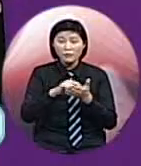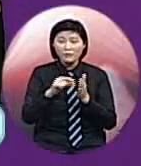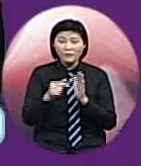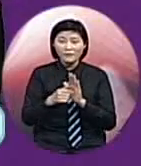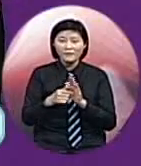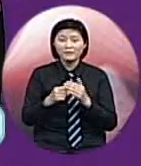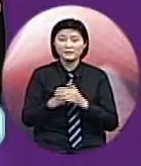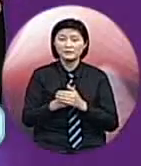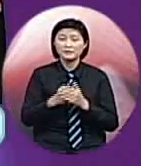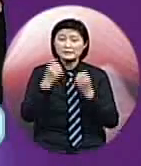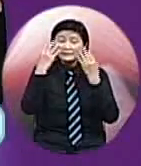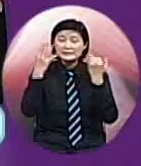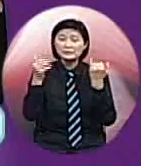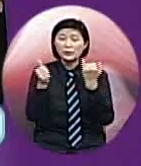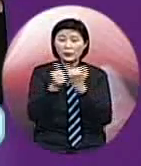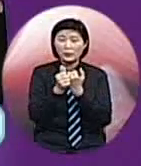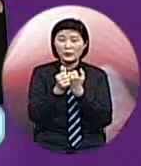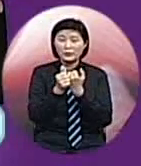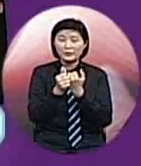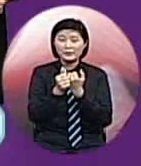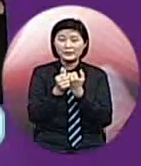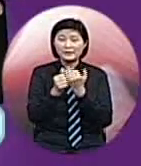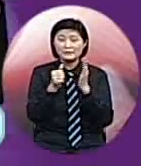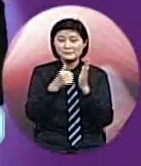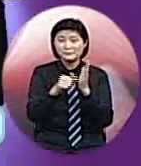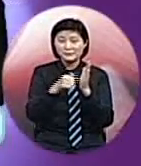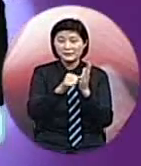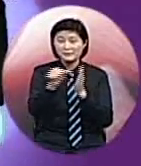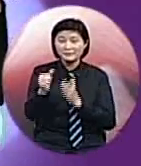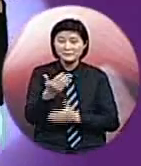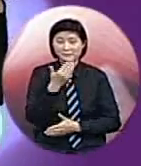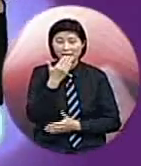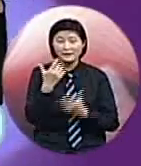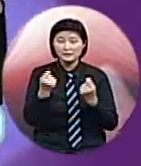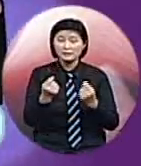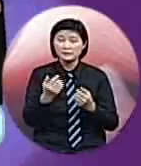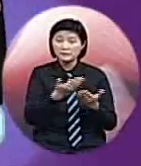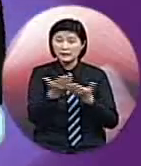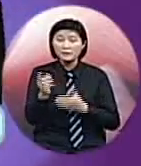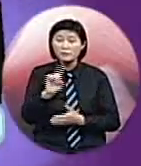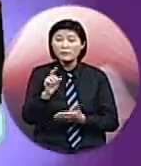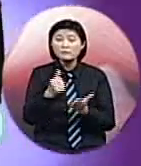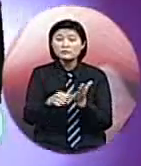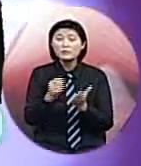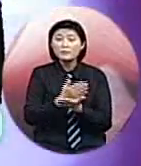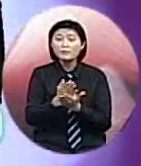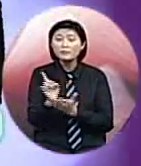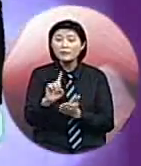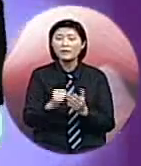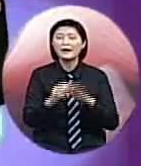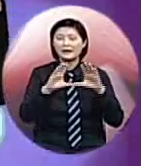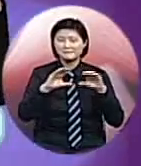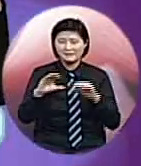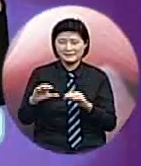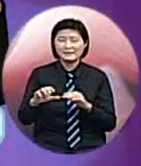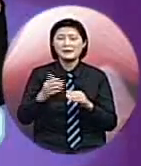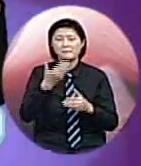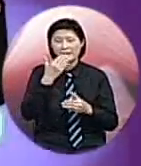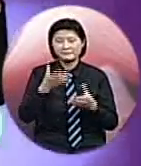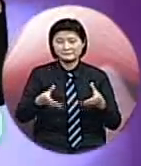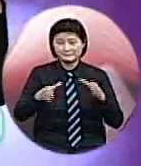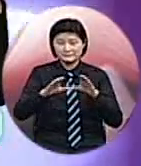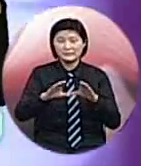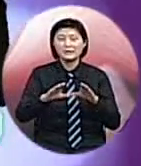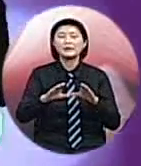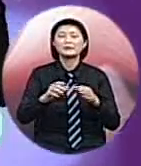혹시 신혼살림 다 차려도 되겠는데? 다 주신대요, 진짜로. 아니 다시 한번 얘기해 주세요. 뭐 있는 거야? 네, 안마기, 전기 밥솥,